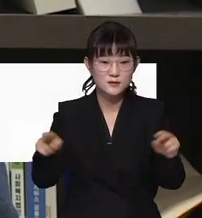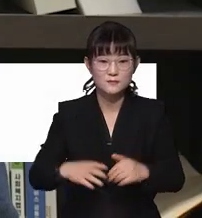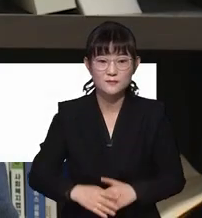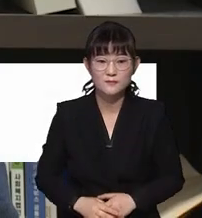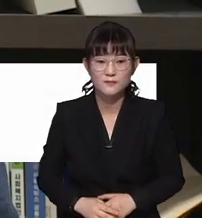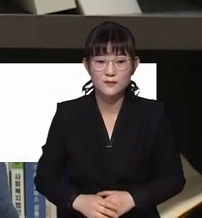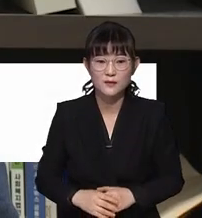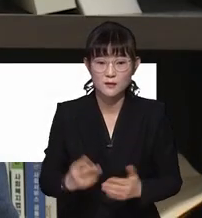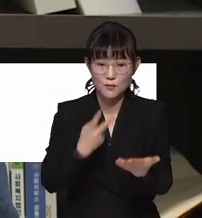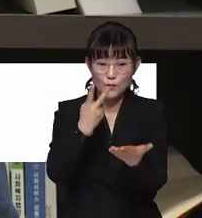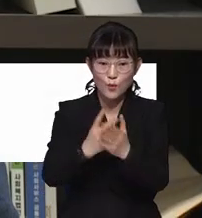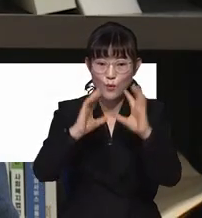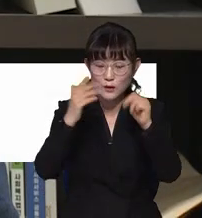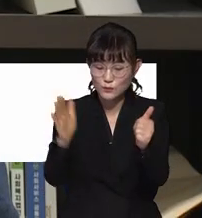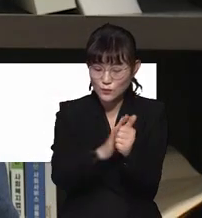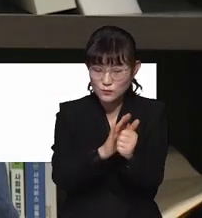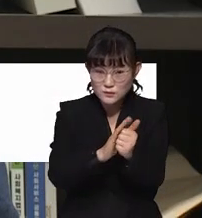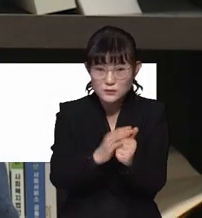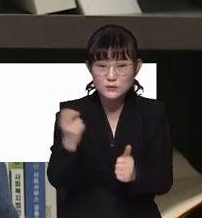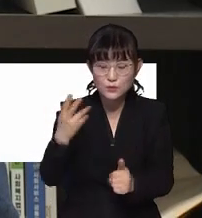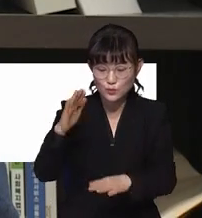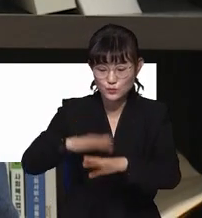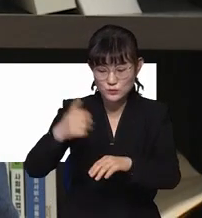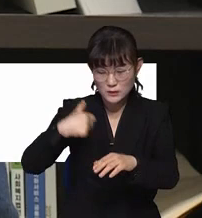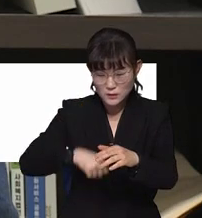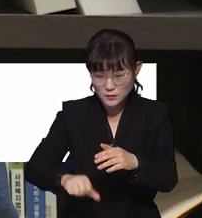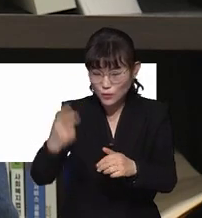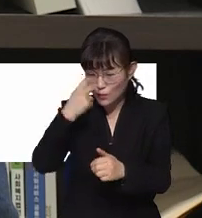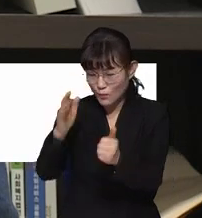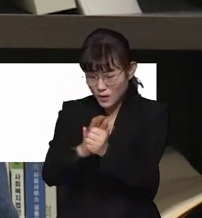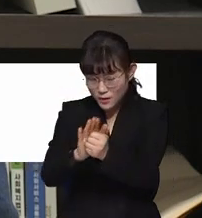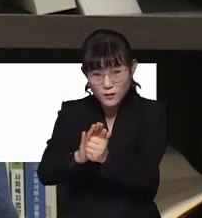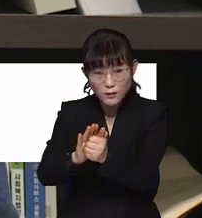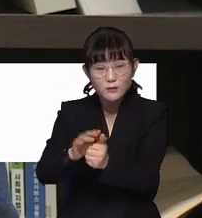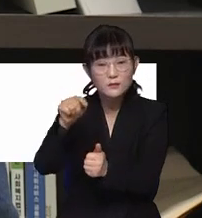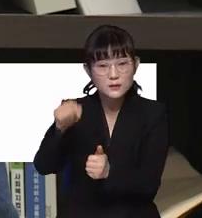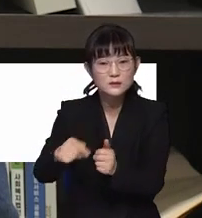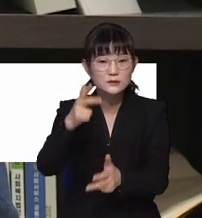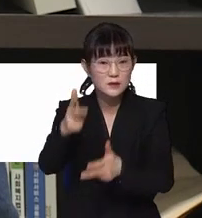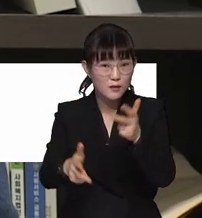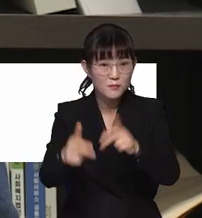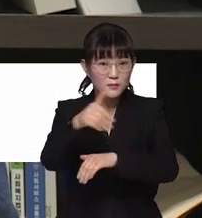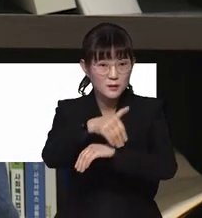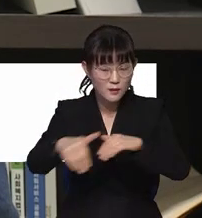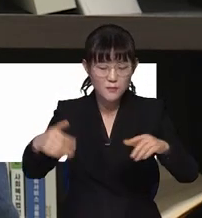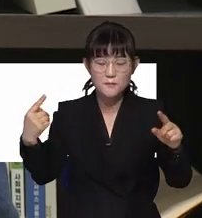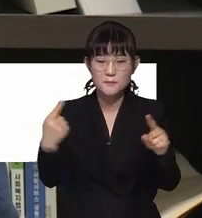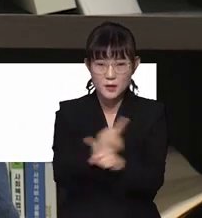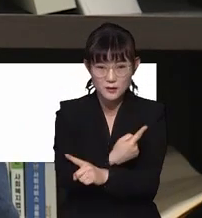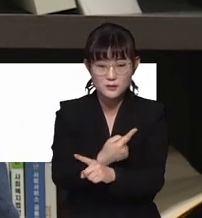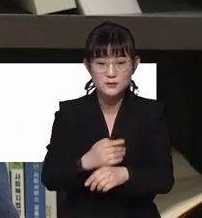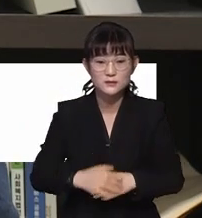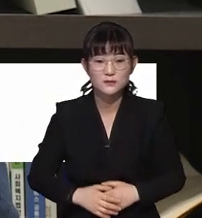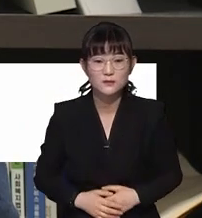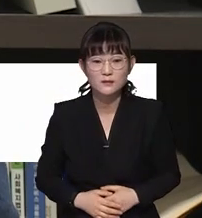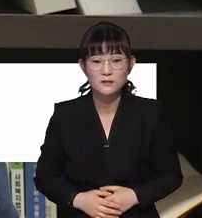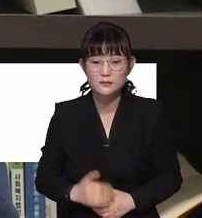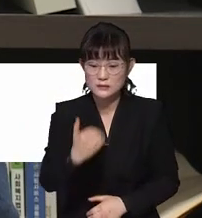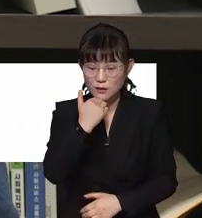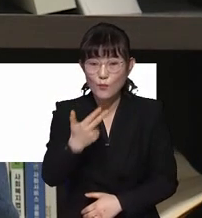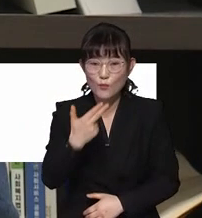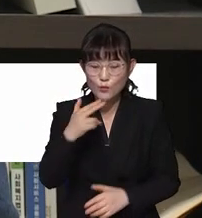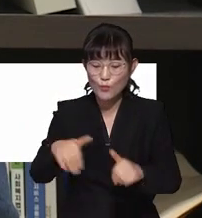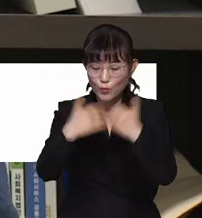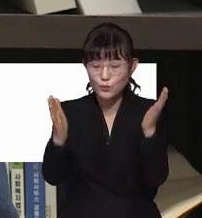서비스나 손자녀 돌봄 서비스에 대해서는 사업의 틀을 재구조화하여 대기 수요 없이